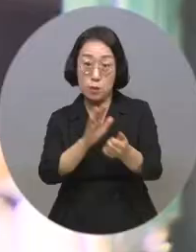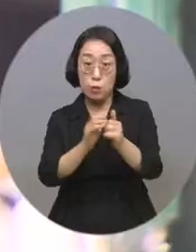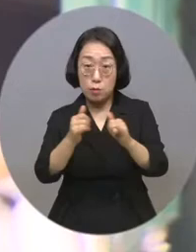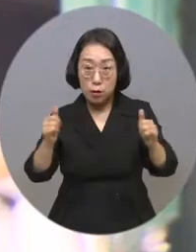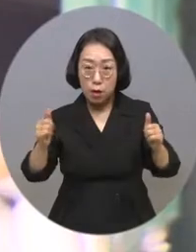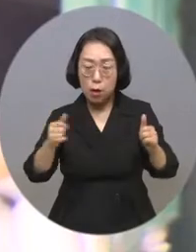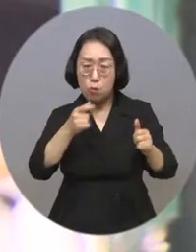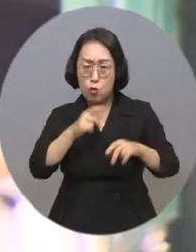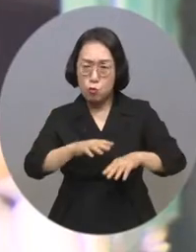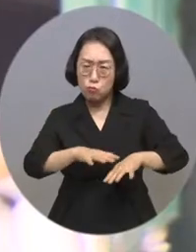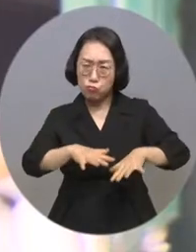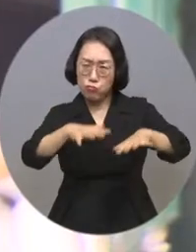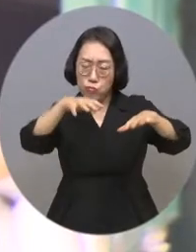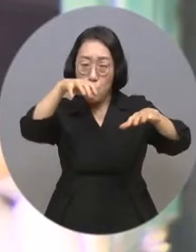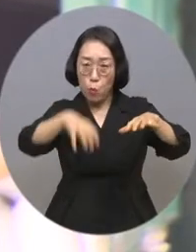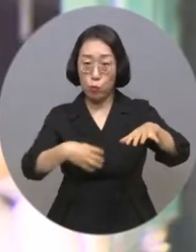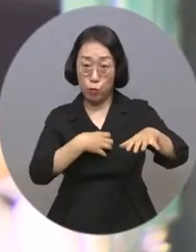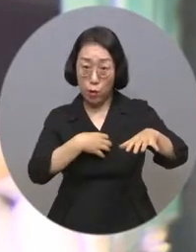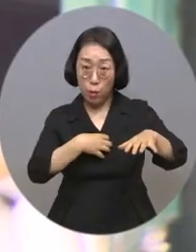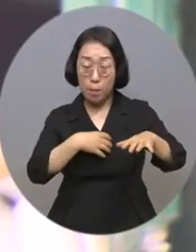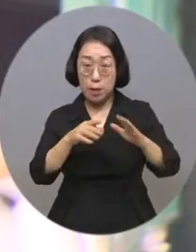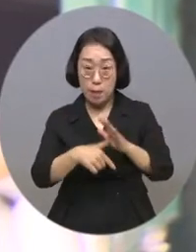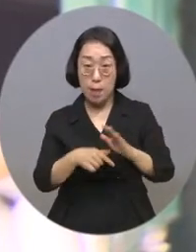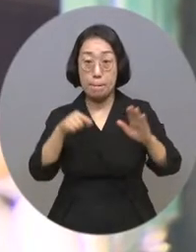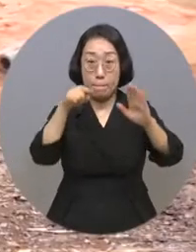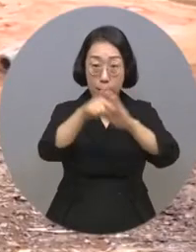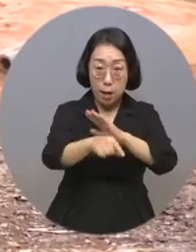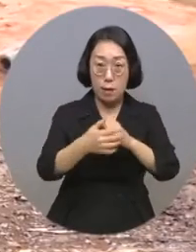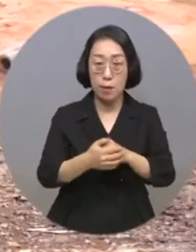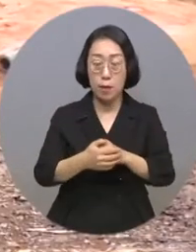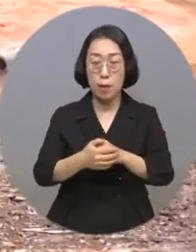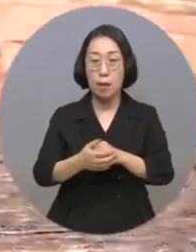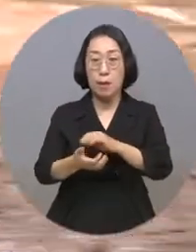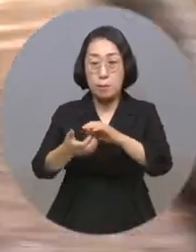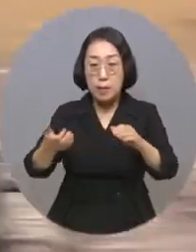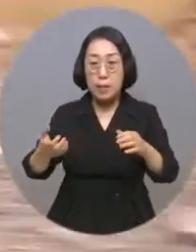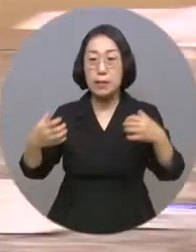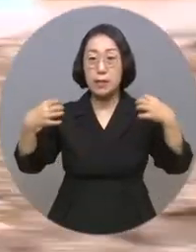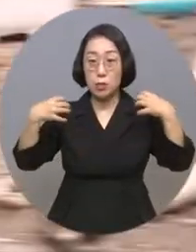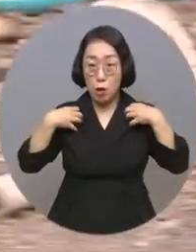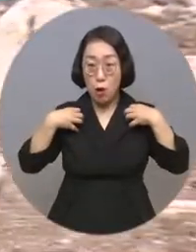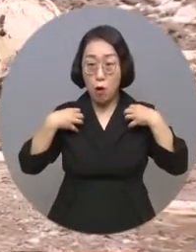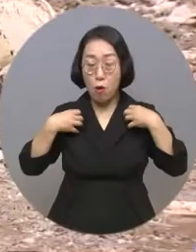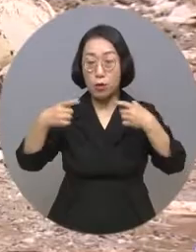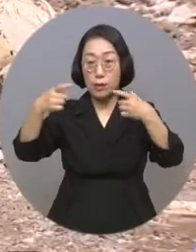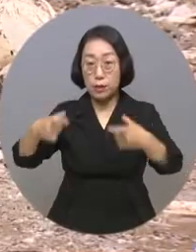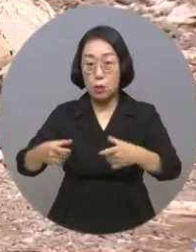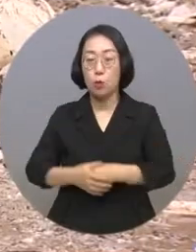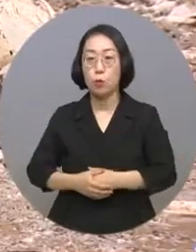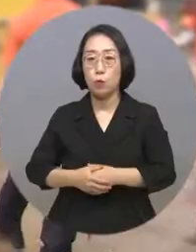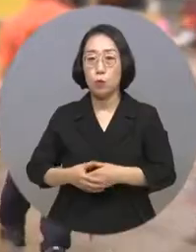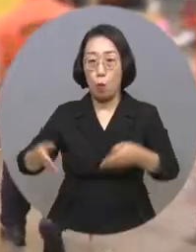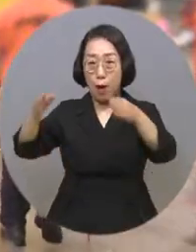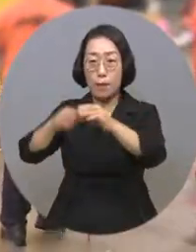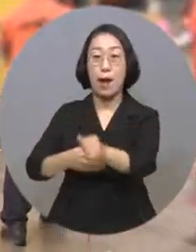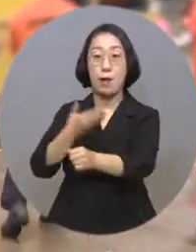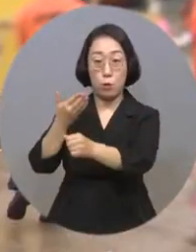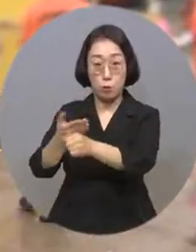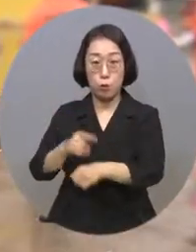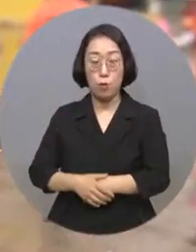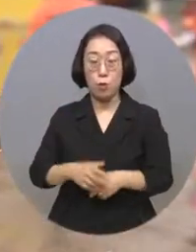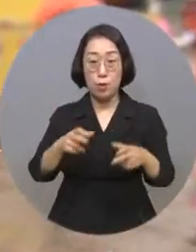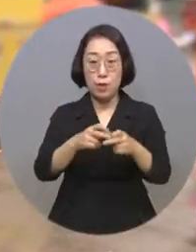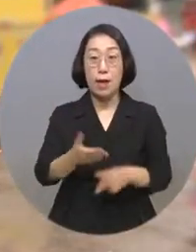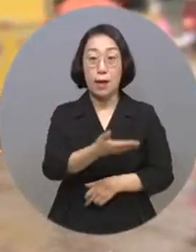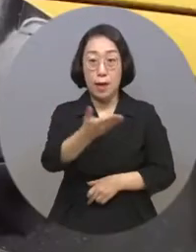있는 가구를 방문해 업무를 수행하는 경우 이를 해당 지방자치단체와 제공기관에 알리도록 하고 장애인이